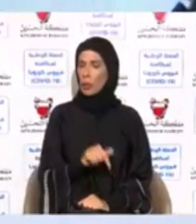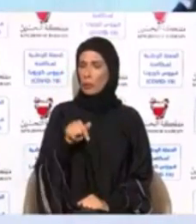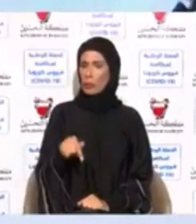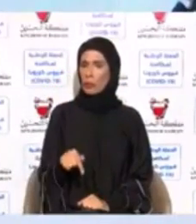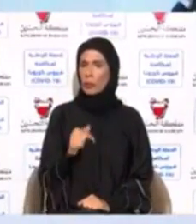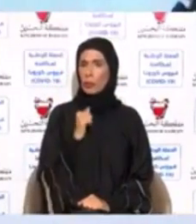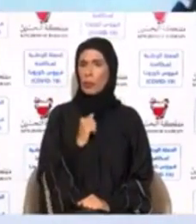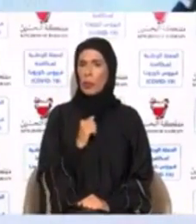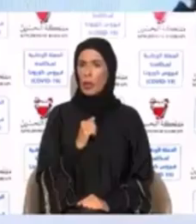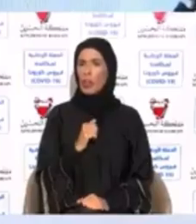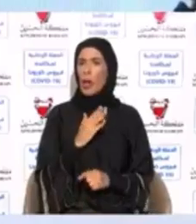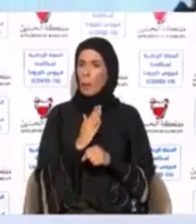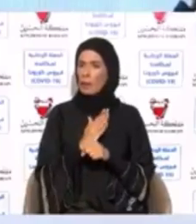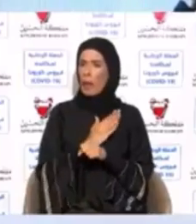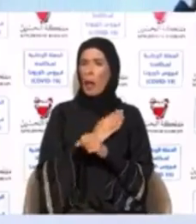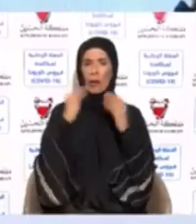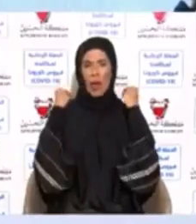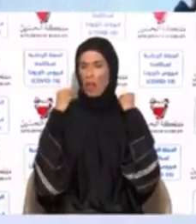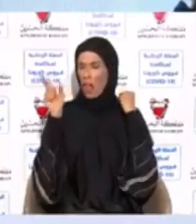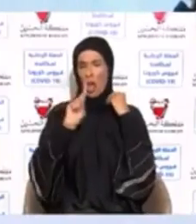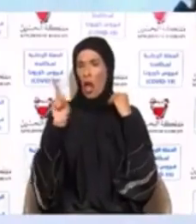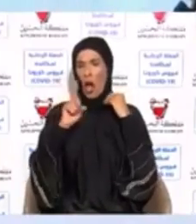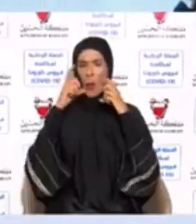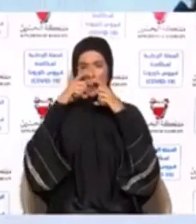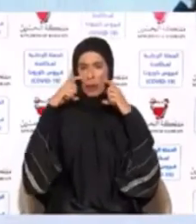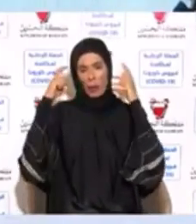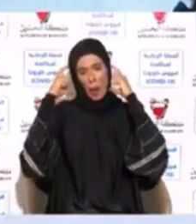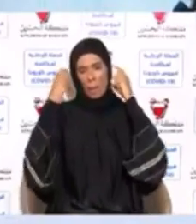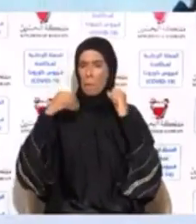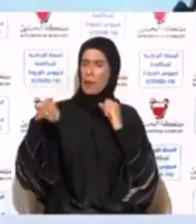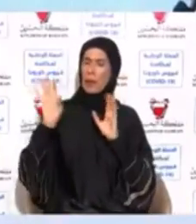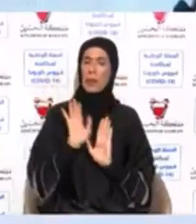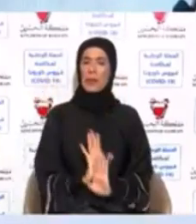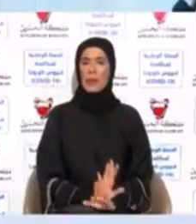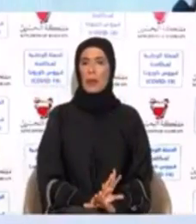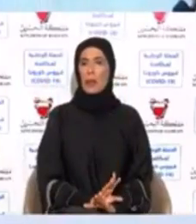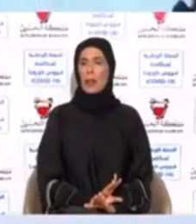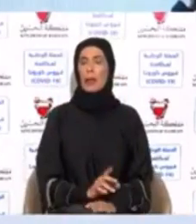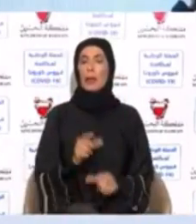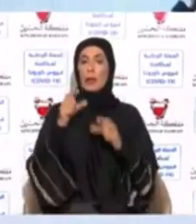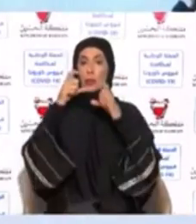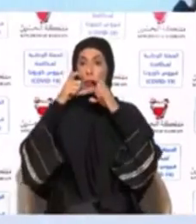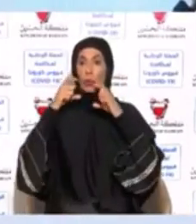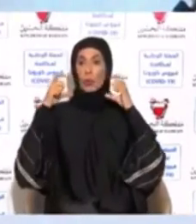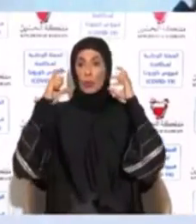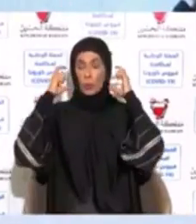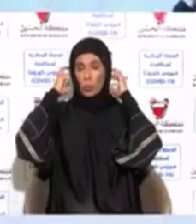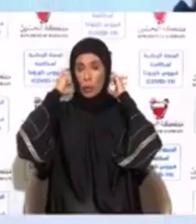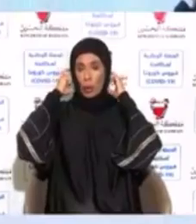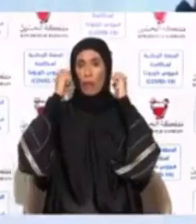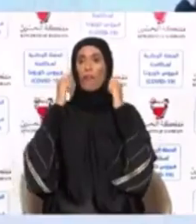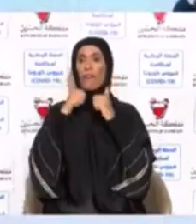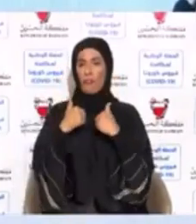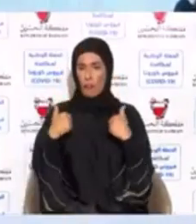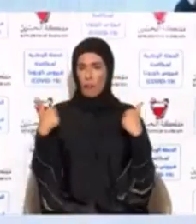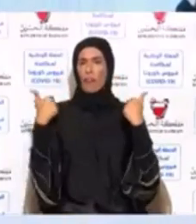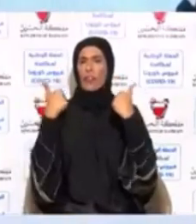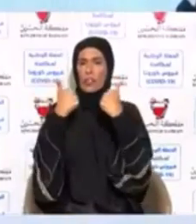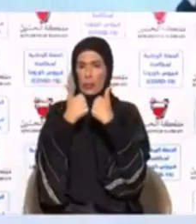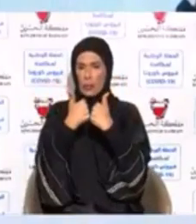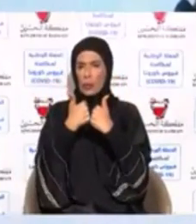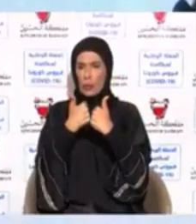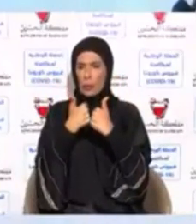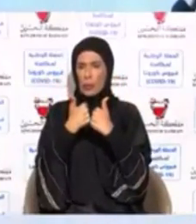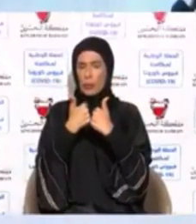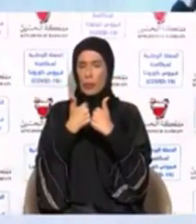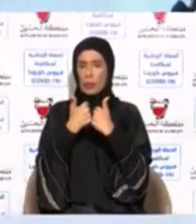في اجهاد في رياضه شديده فيمكن الاستغناء عنها. لبس الكمامات حتى في محيط الاسره، اذا كان عندنا احد